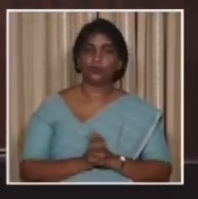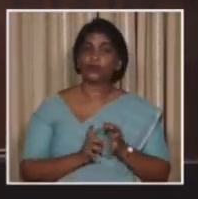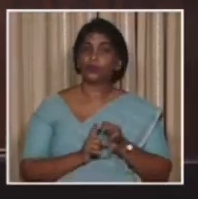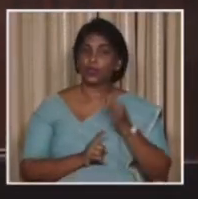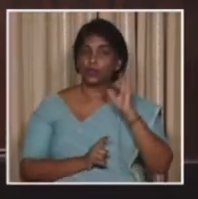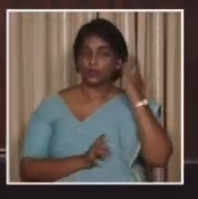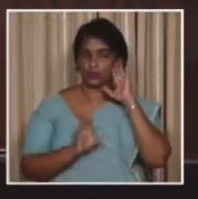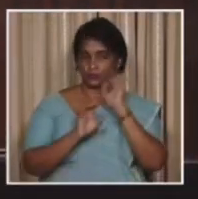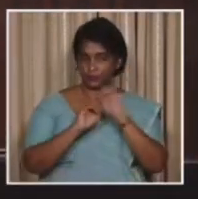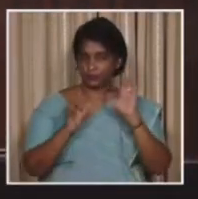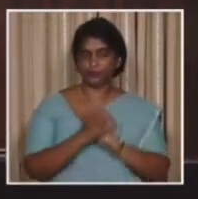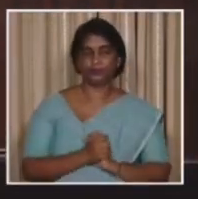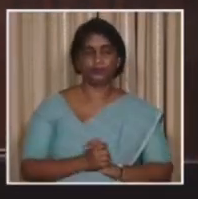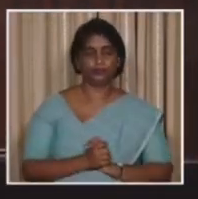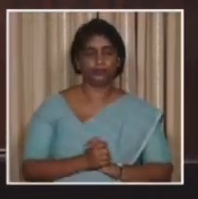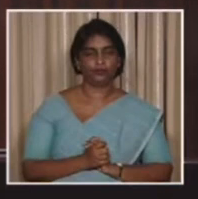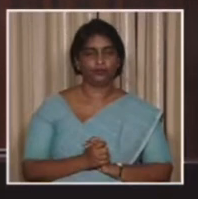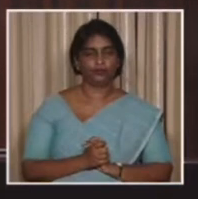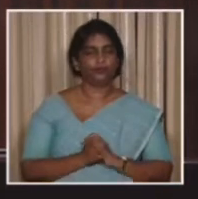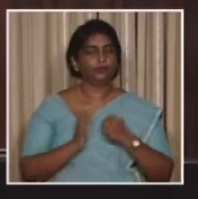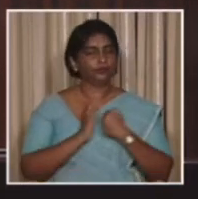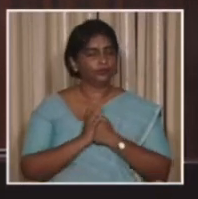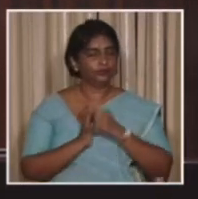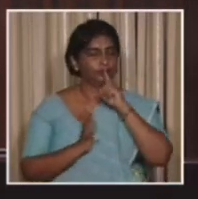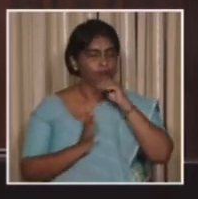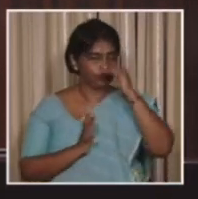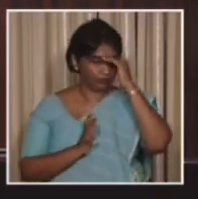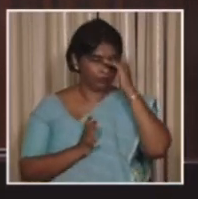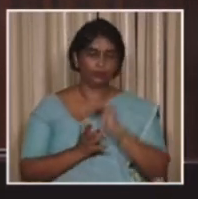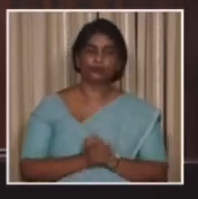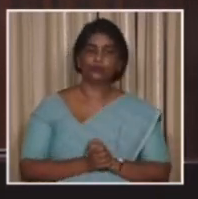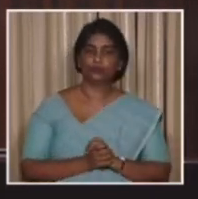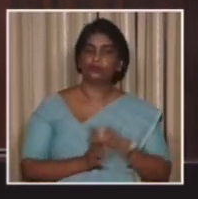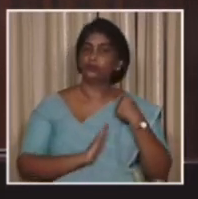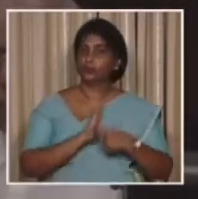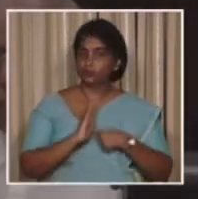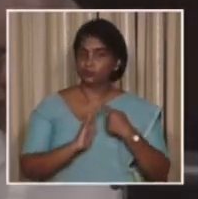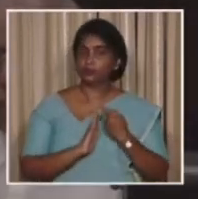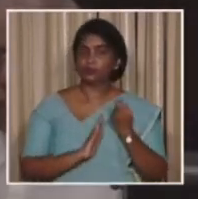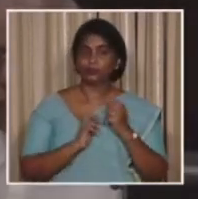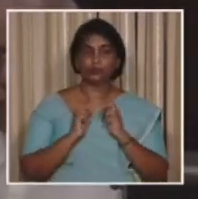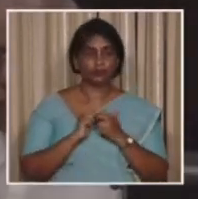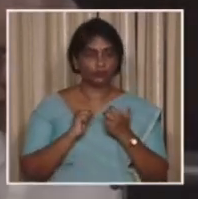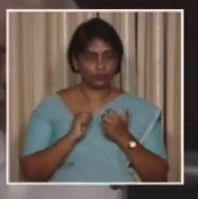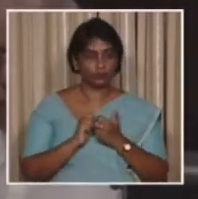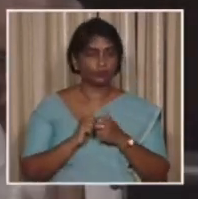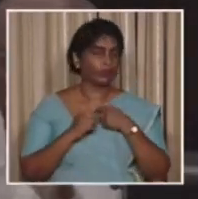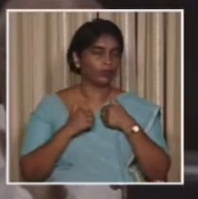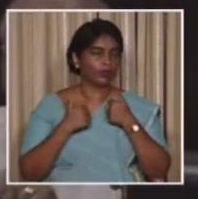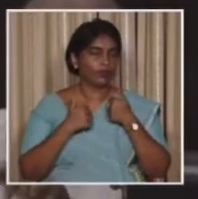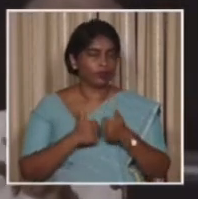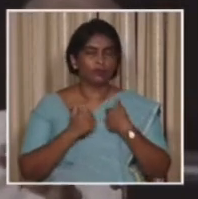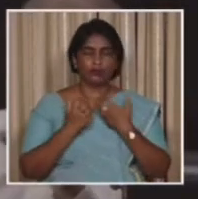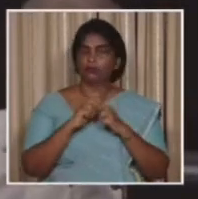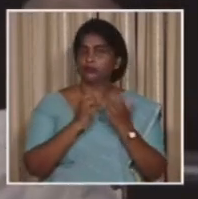ජනාධිපතිතුමාගේ විශේෂ ප්‍රකාශය. අරු කතානායකතුමනි, ශ්‍රී ලංකාවේ ආර්ථික අර්බුදයට සාධනීය